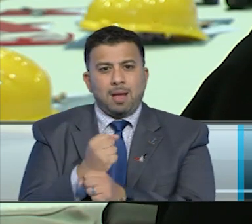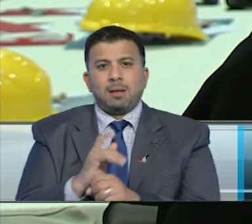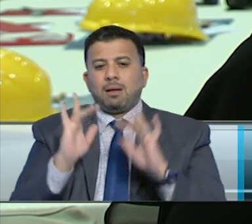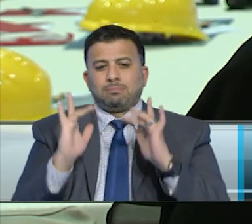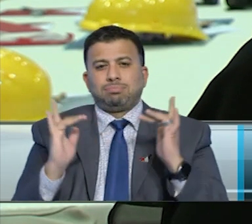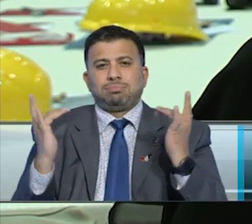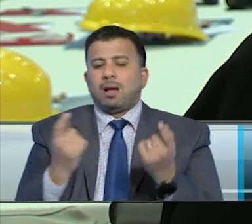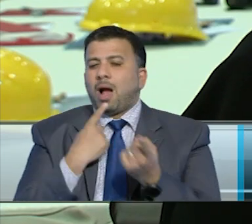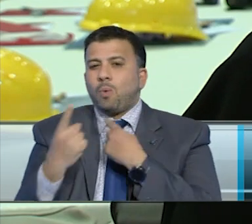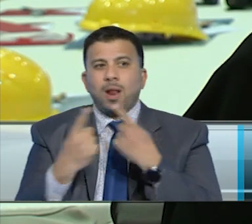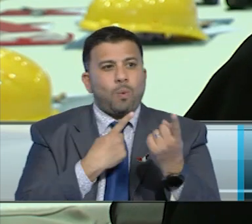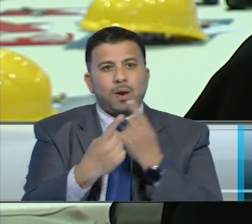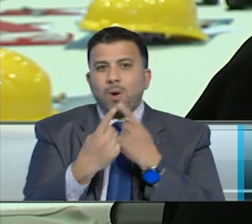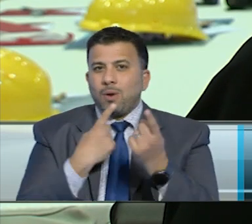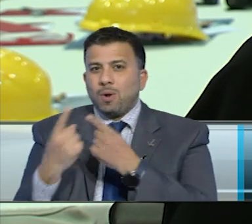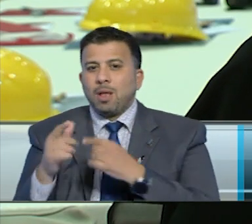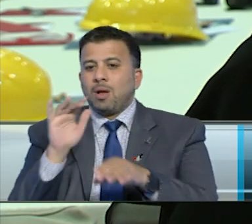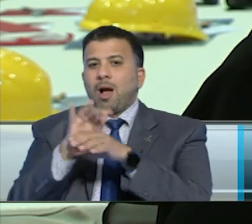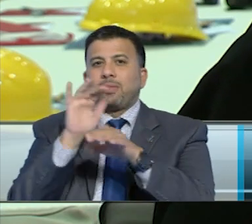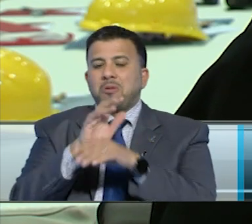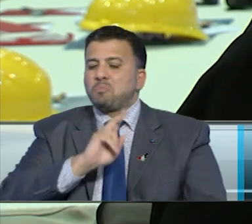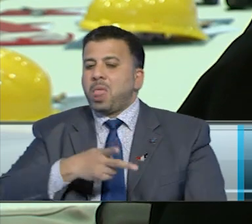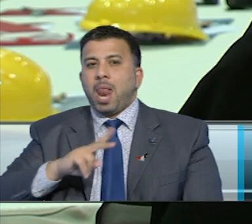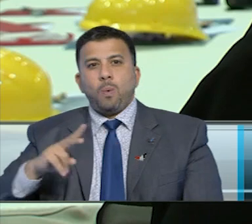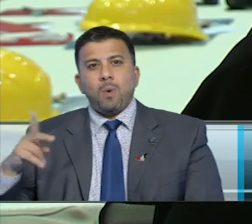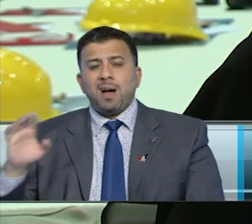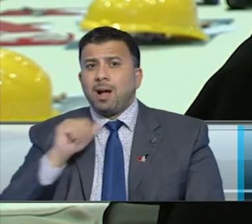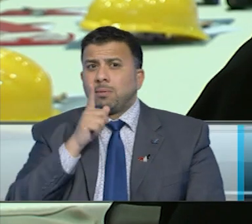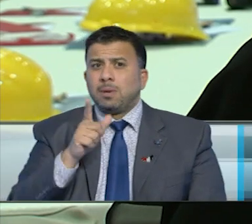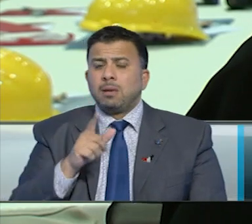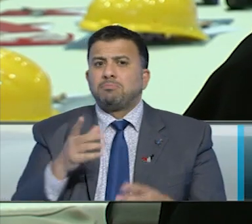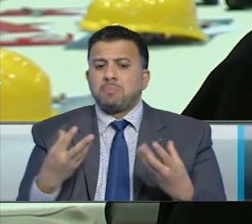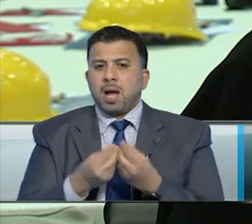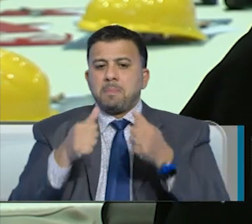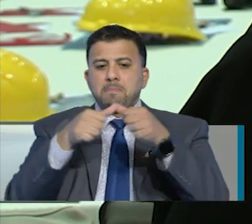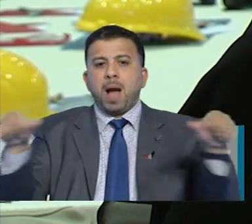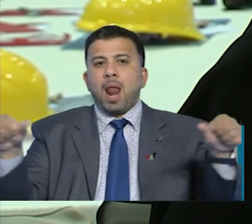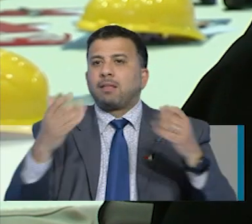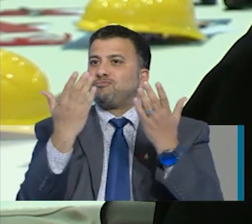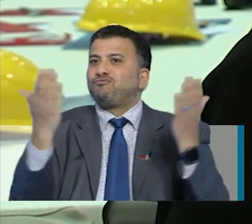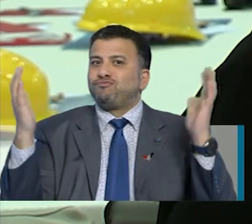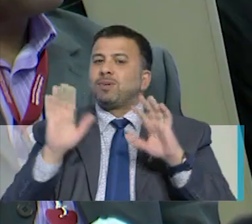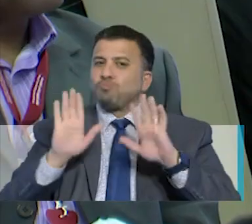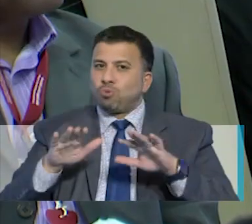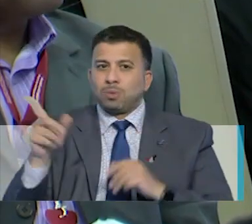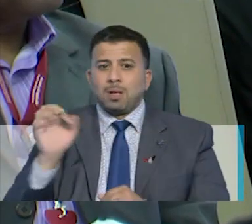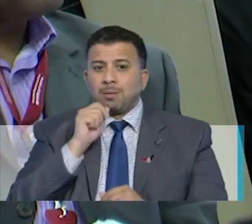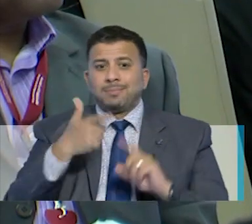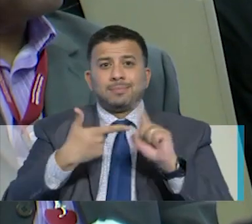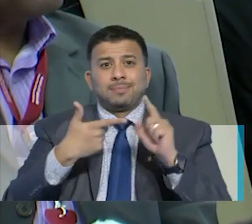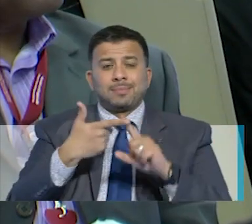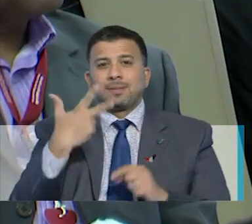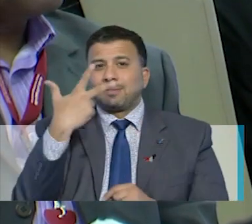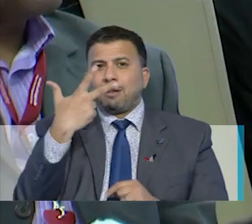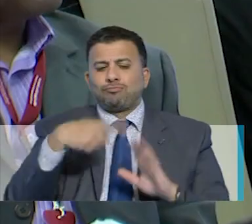وجلسات حوارية مختلفة، محاضرات متنوعة بالإضافة إلى معرض مصاحب. أما اليوم الثاني فتناول